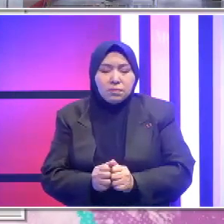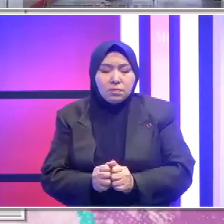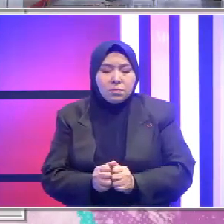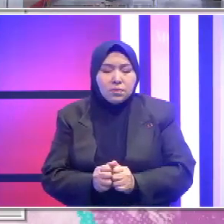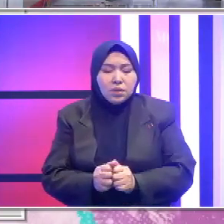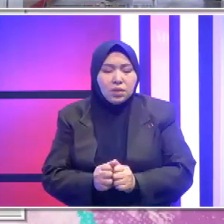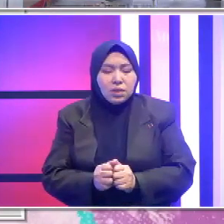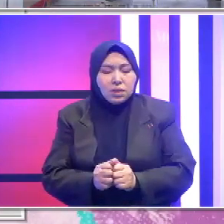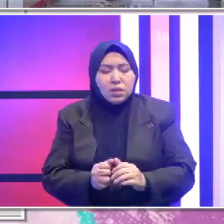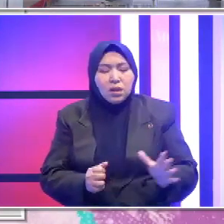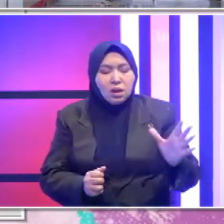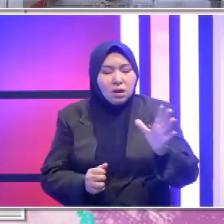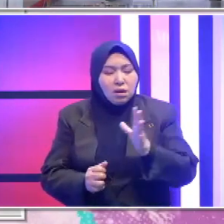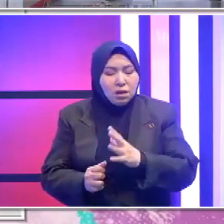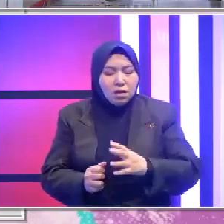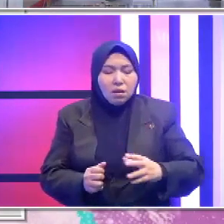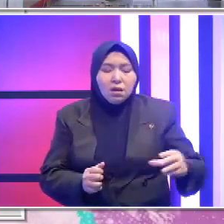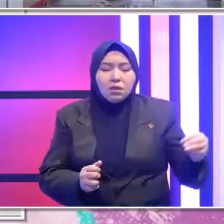Hai